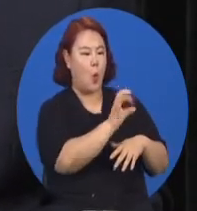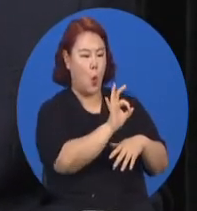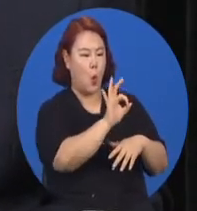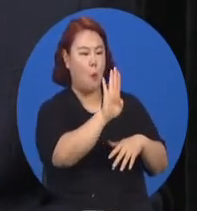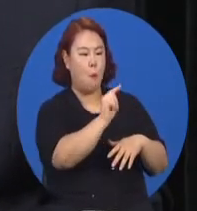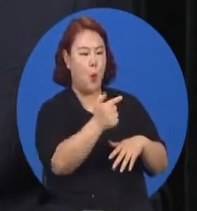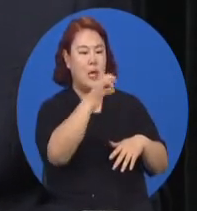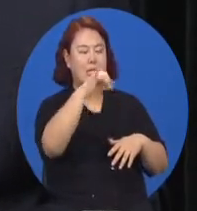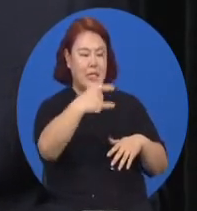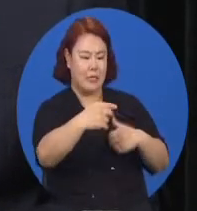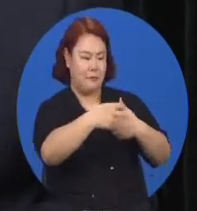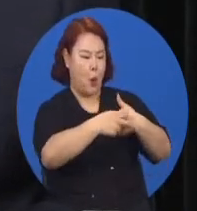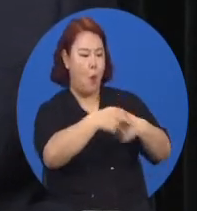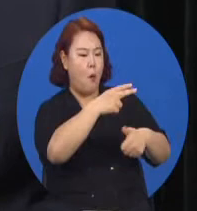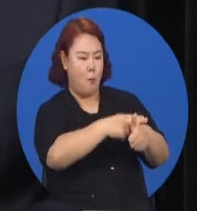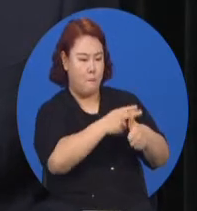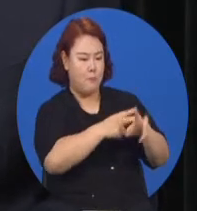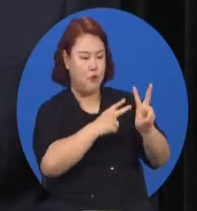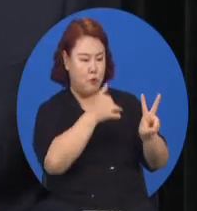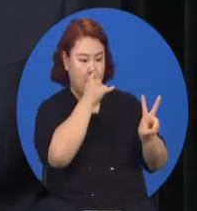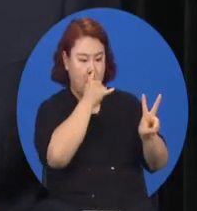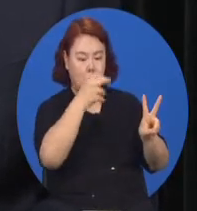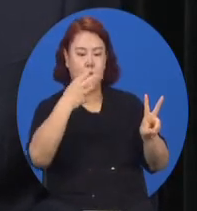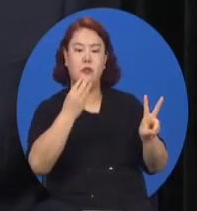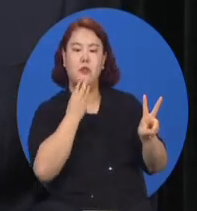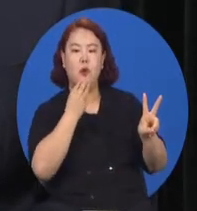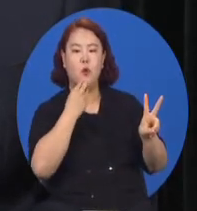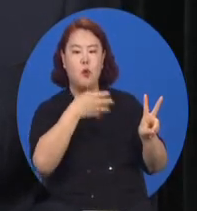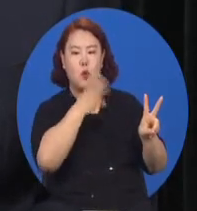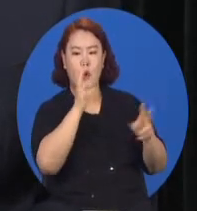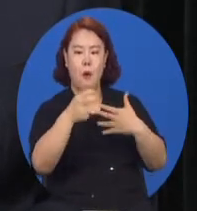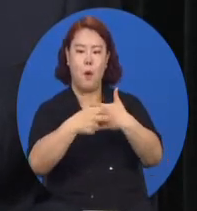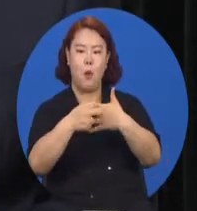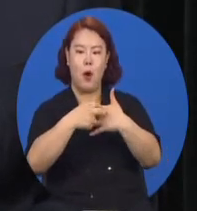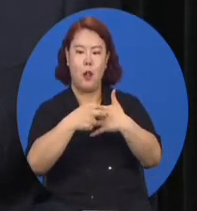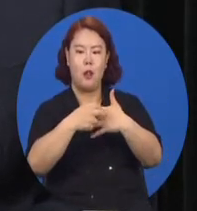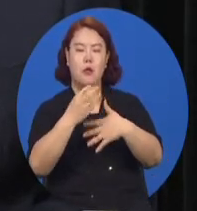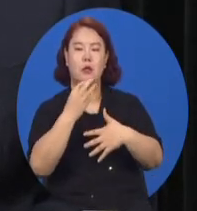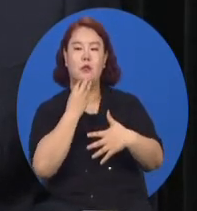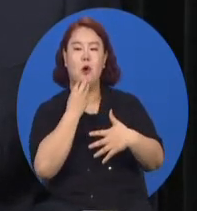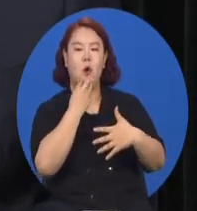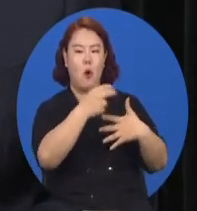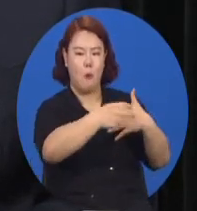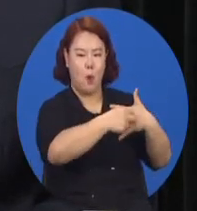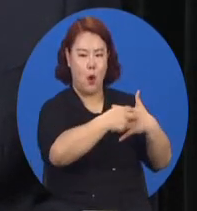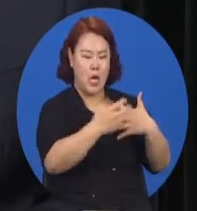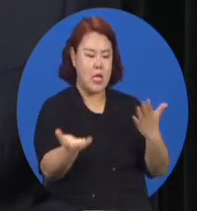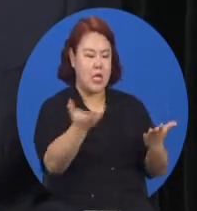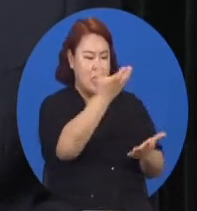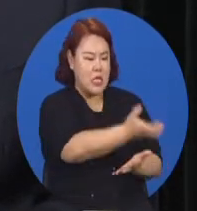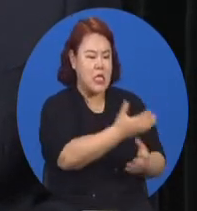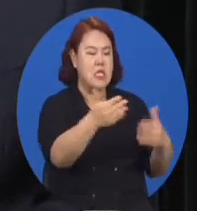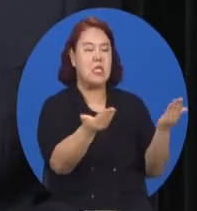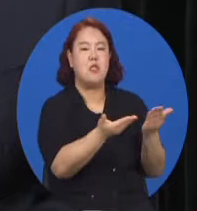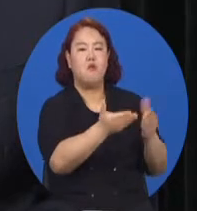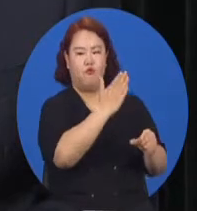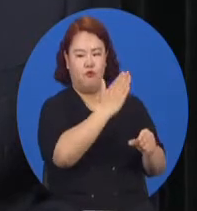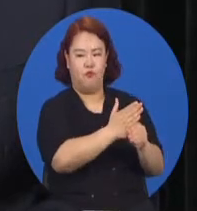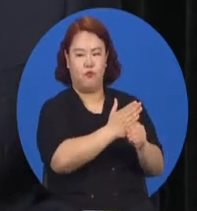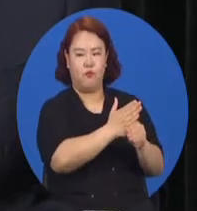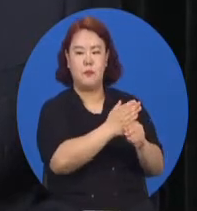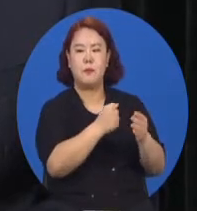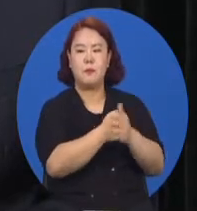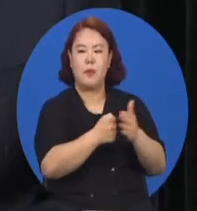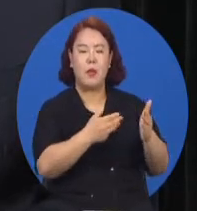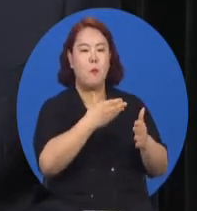배정했었는데 서울 노인병원의 공보의가 서울병원에 가서 근무를 하면서 우리